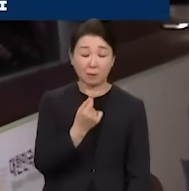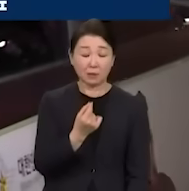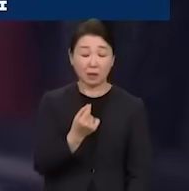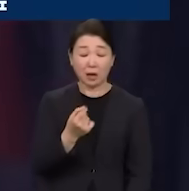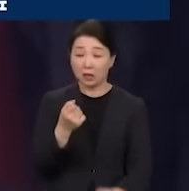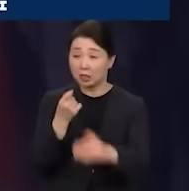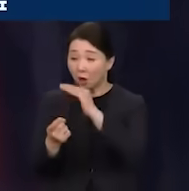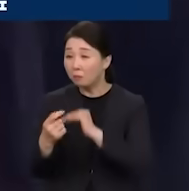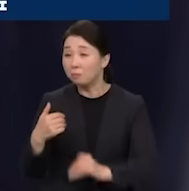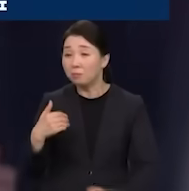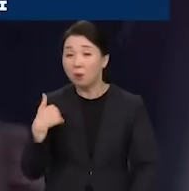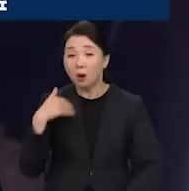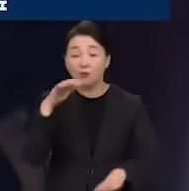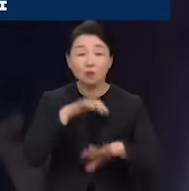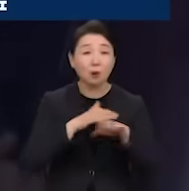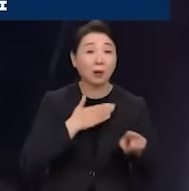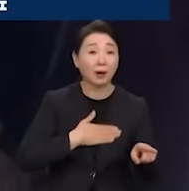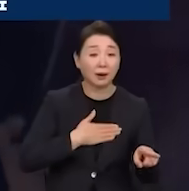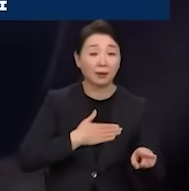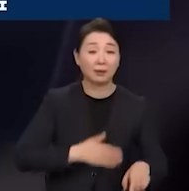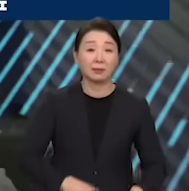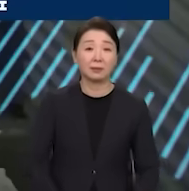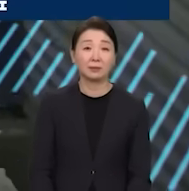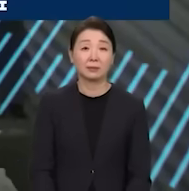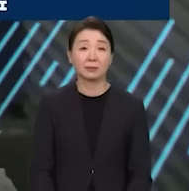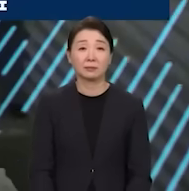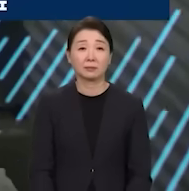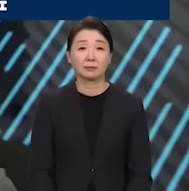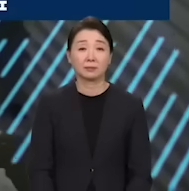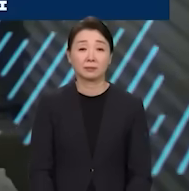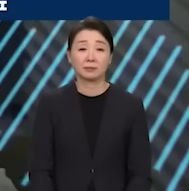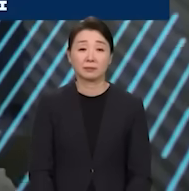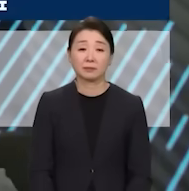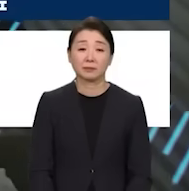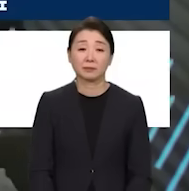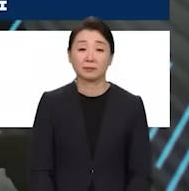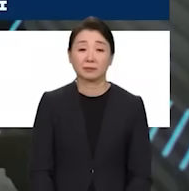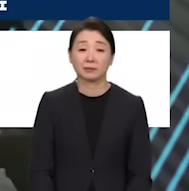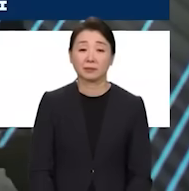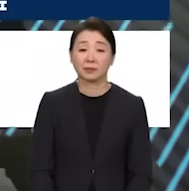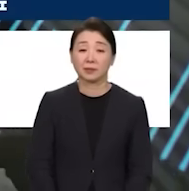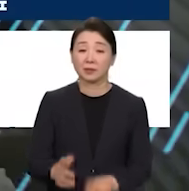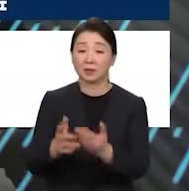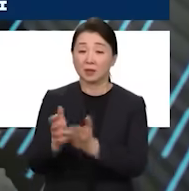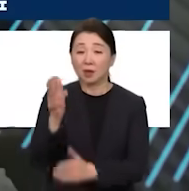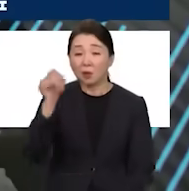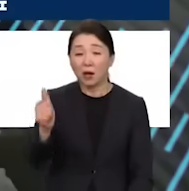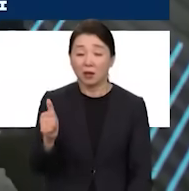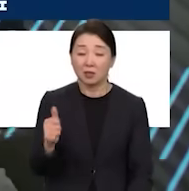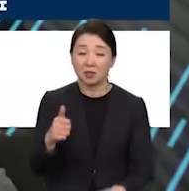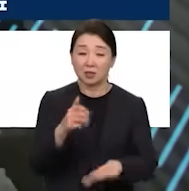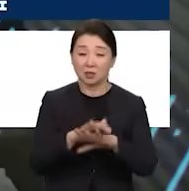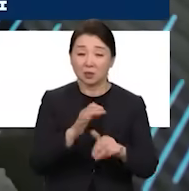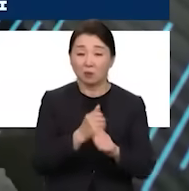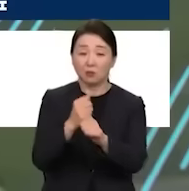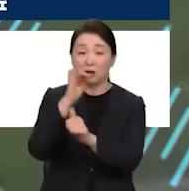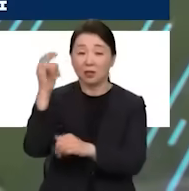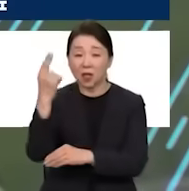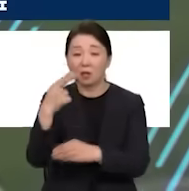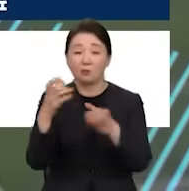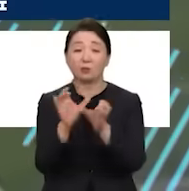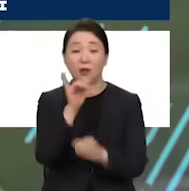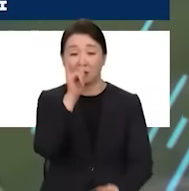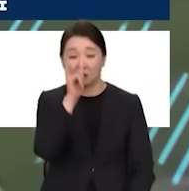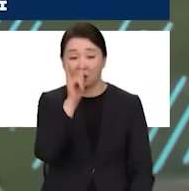걸 몰랐고 훈련으로 알았기 때문입니다. 네, 사령관이 직접 운영하시는 헬기 부대가 있는데 작전이라고는 얘기 안